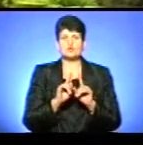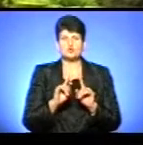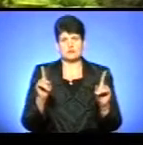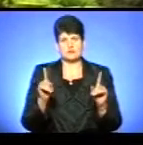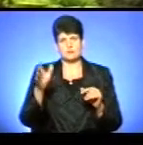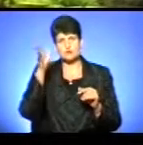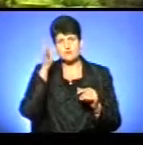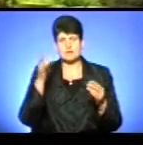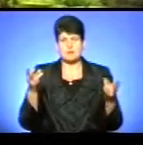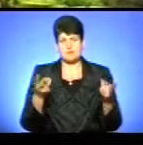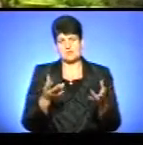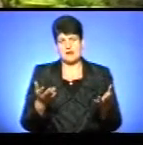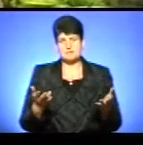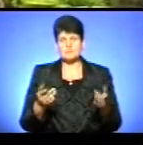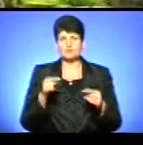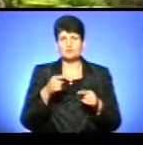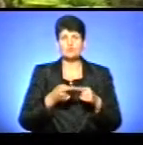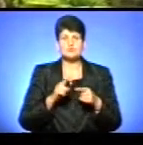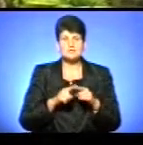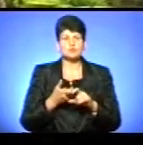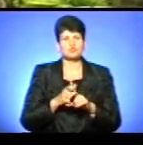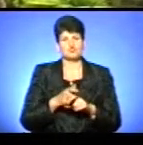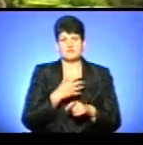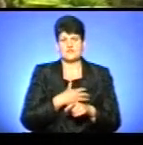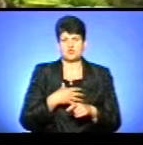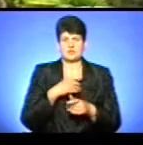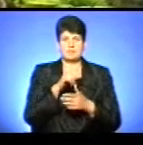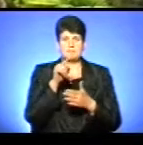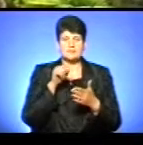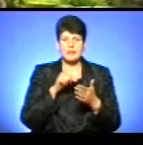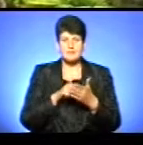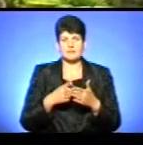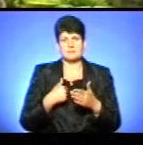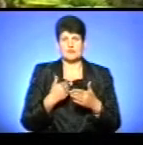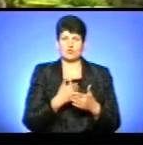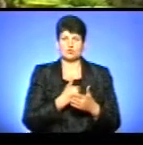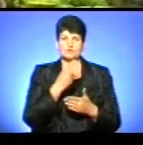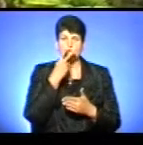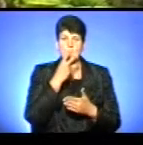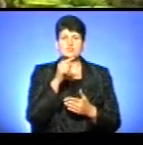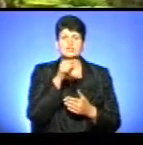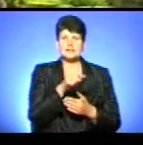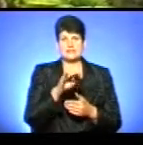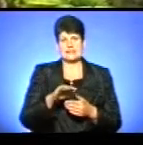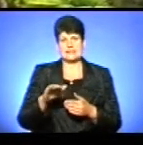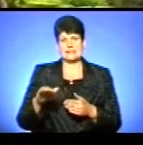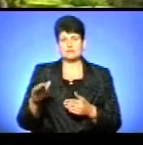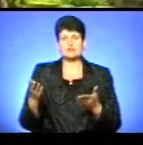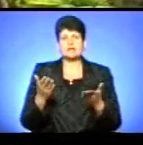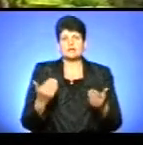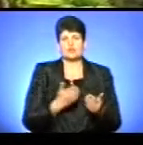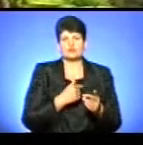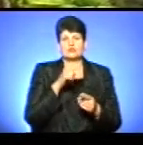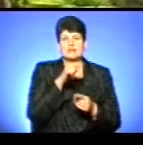особливими освітніми потребами. Тому це надзвичайно важливе питання і ми хочемо бачити тих діток, які б хотіли